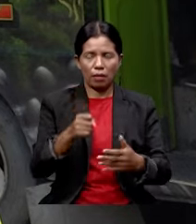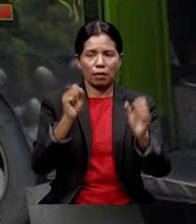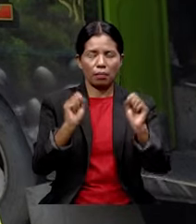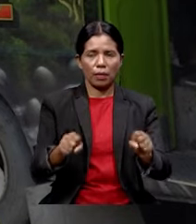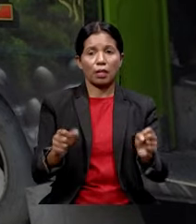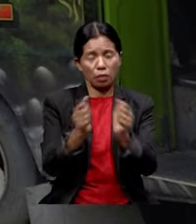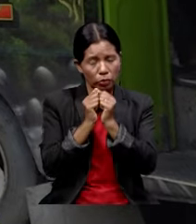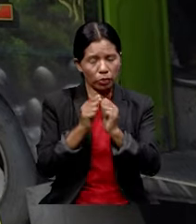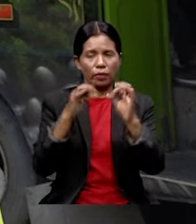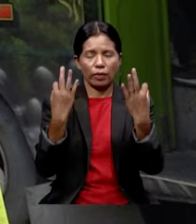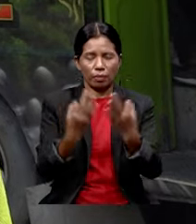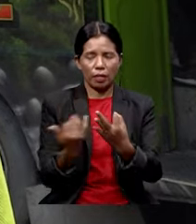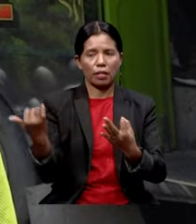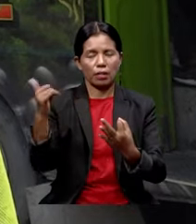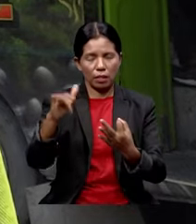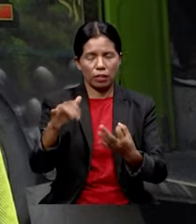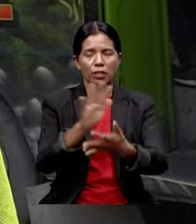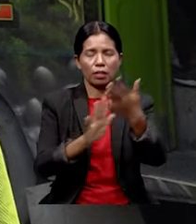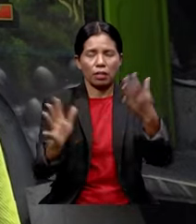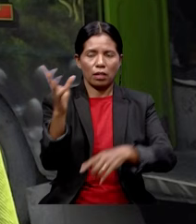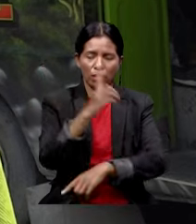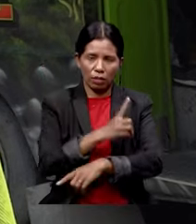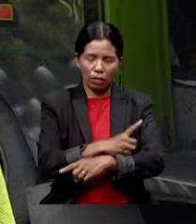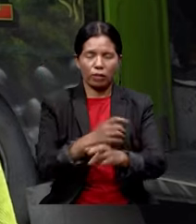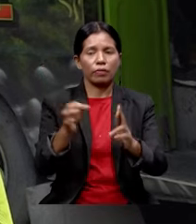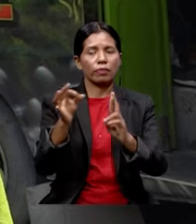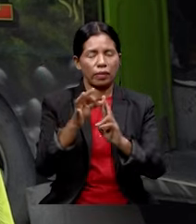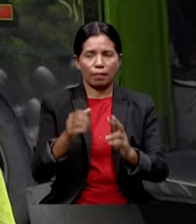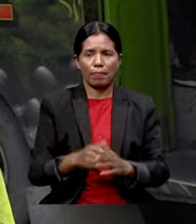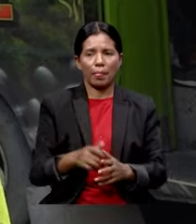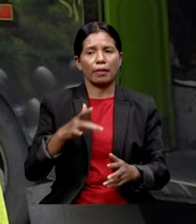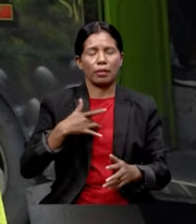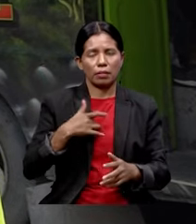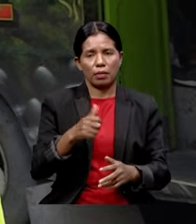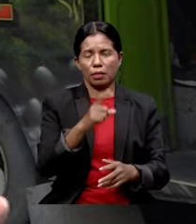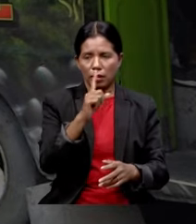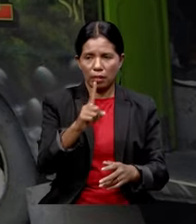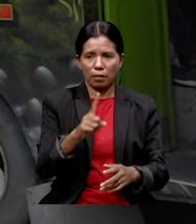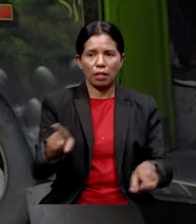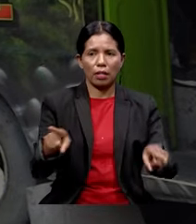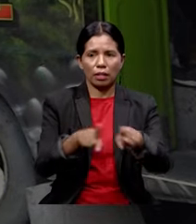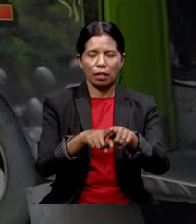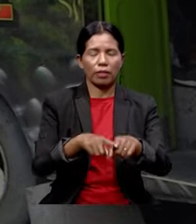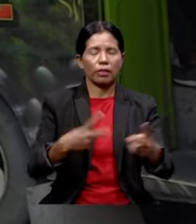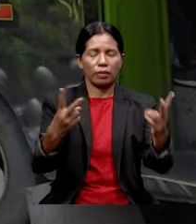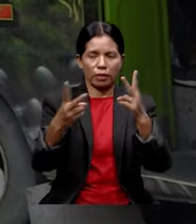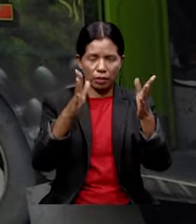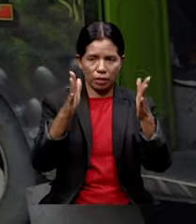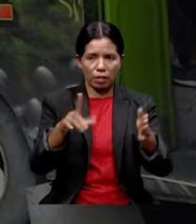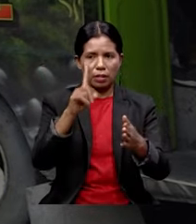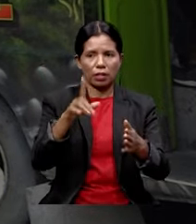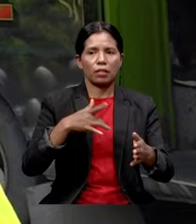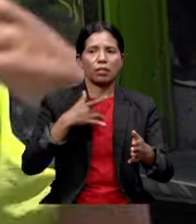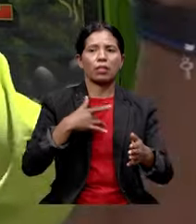ko familia sira hu celebra na fatin na lorong finado. I sentimento ida seluk maka hane sam viajante hane sam passageiro ida